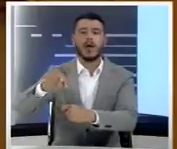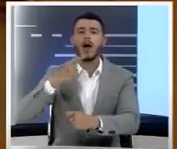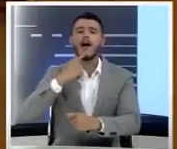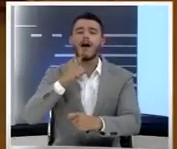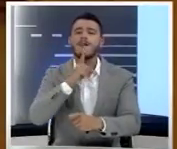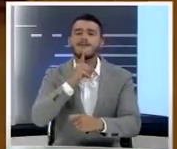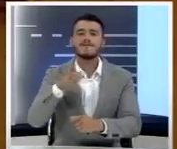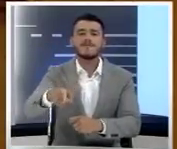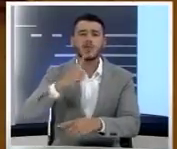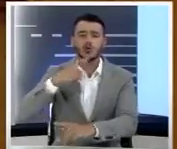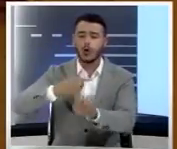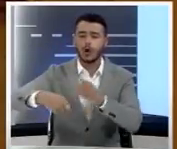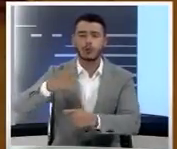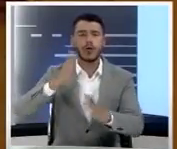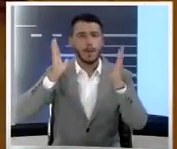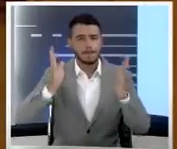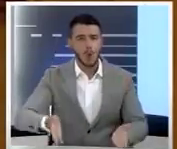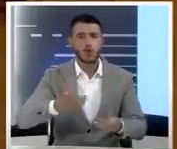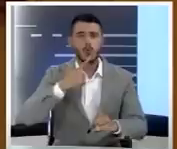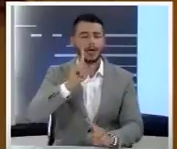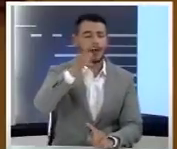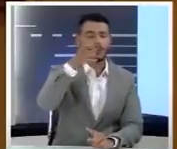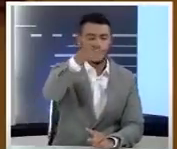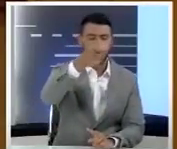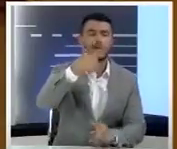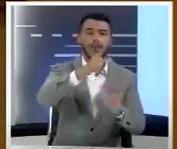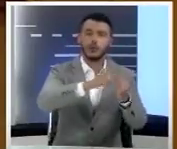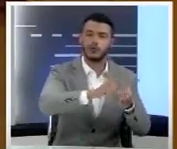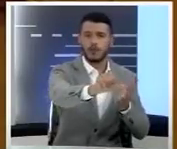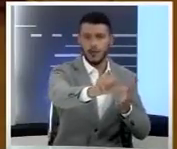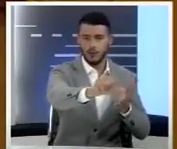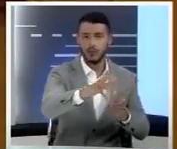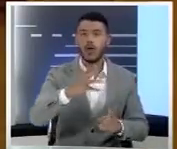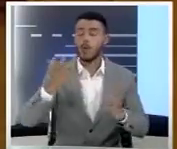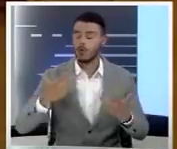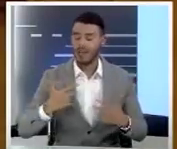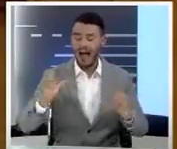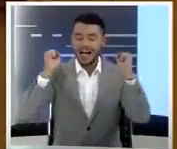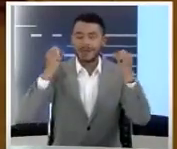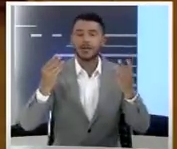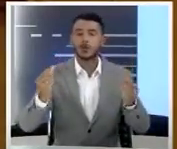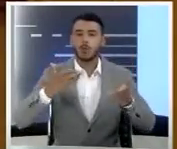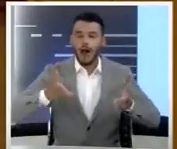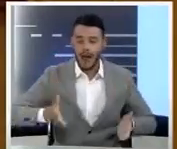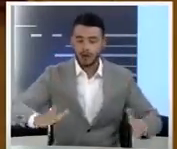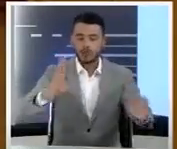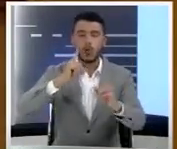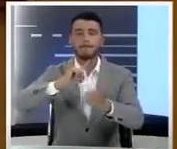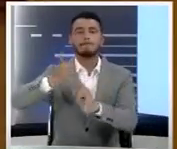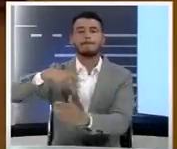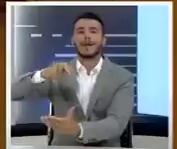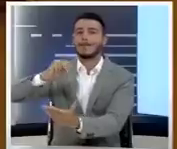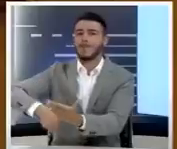θα μπορούμε έτσι να εξοφλήσουμε. Άρα έχουμε μία ασφαλή έξοδο από τα μνημόνια και όχι μια οποιαδήποτε έξοδο